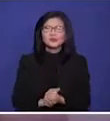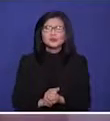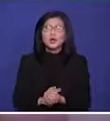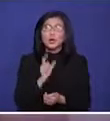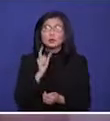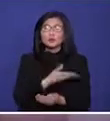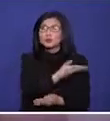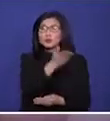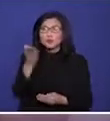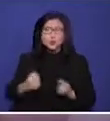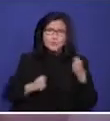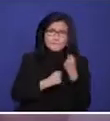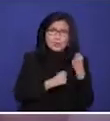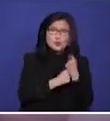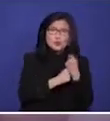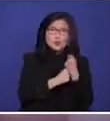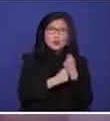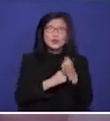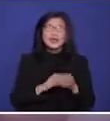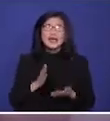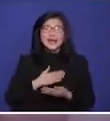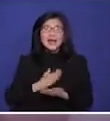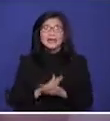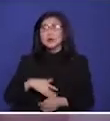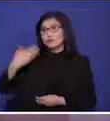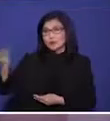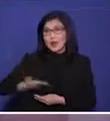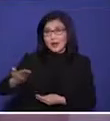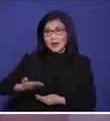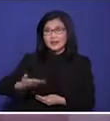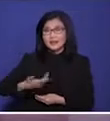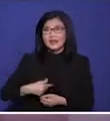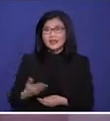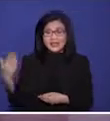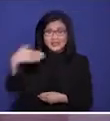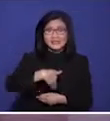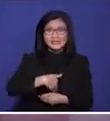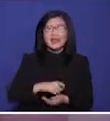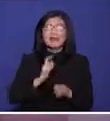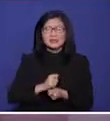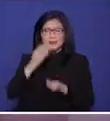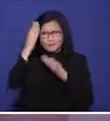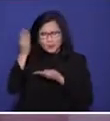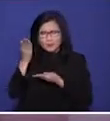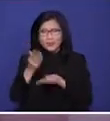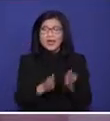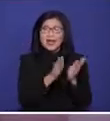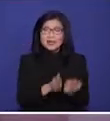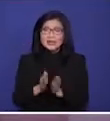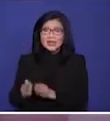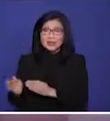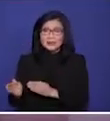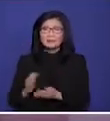seluruh pendukung maupun undangan yang hadir dapat mematuhi tata tertib yang